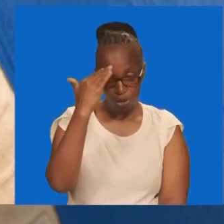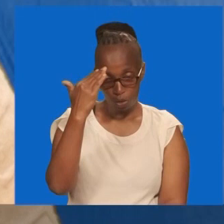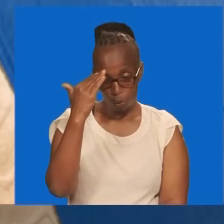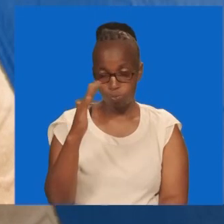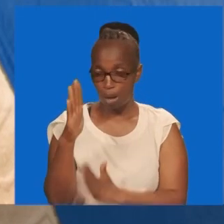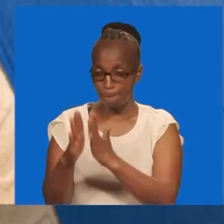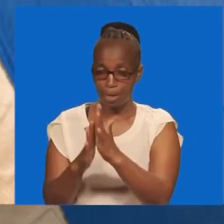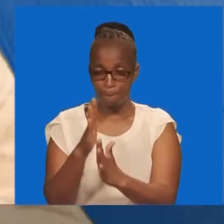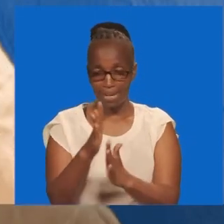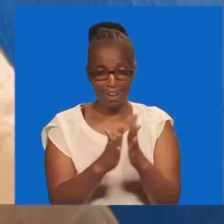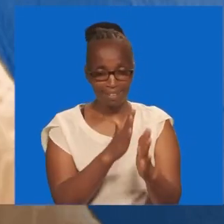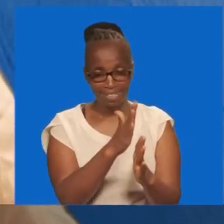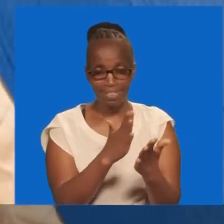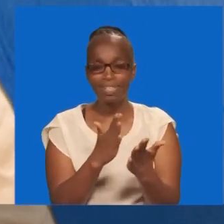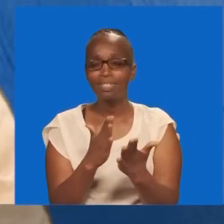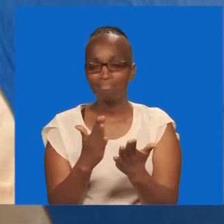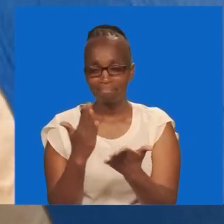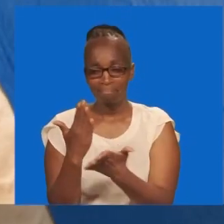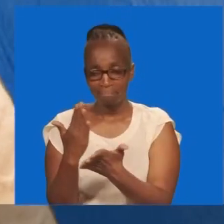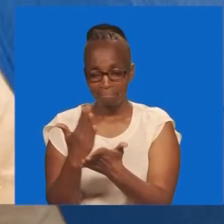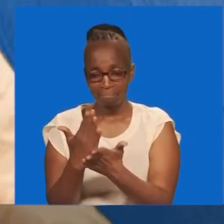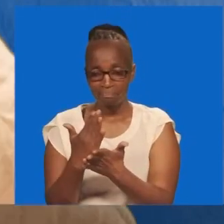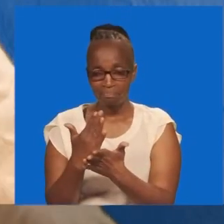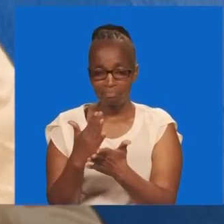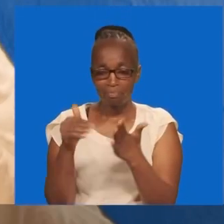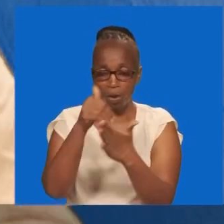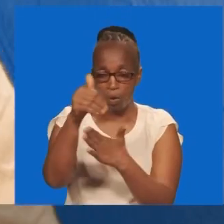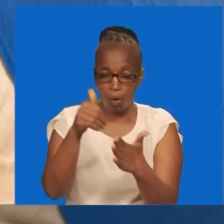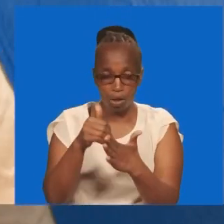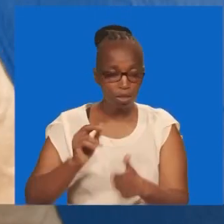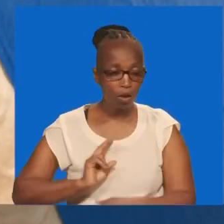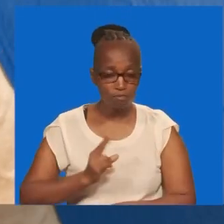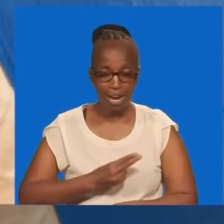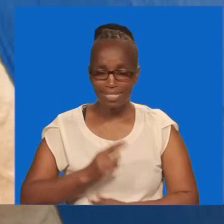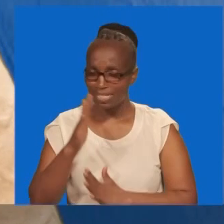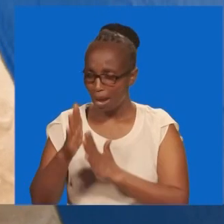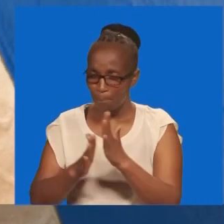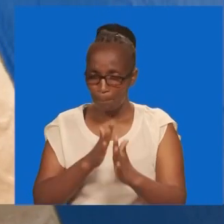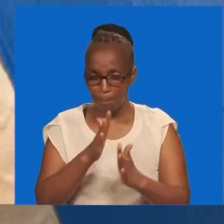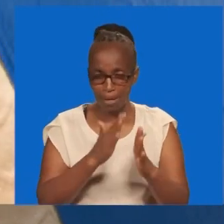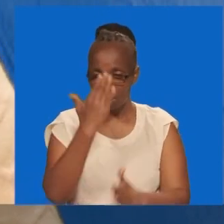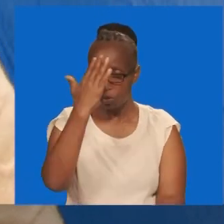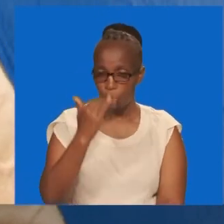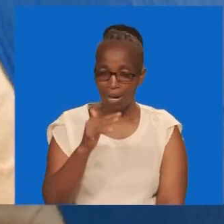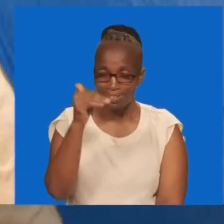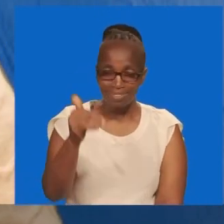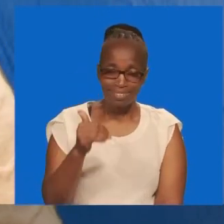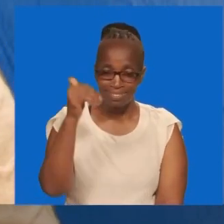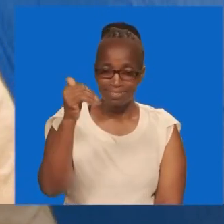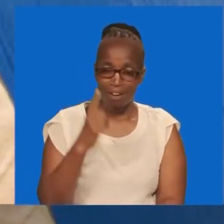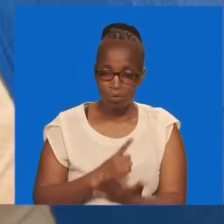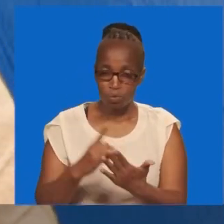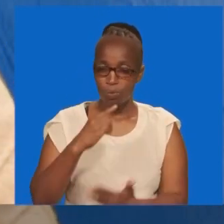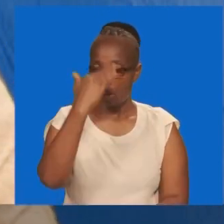ambavyo ninajua ya kwamba tunaendelea na kujiandaa. Yaani tumejiandaa vilivyo ni kwa sababu ya next week